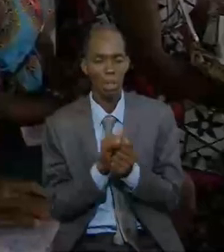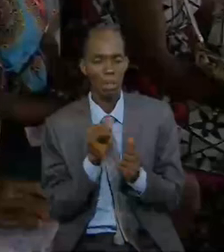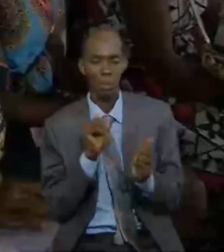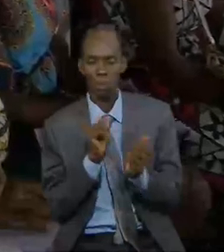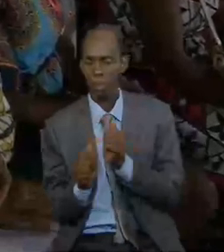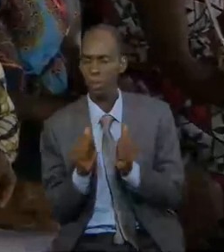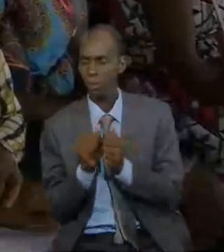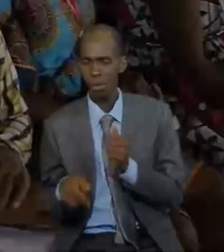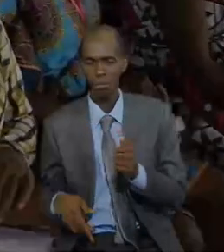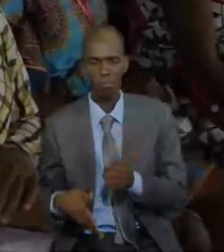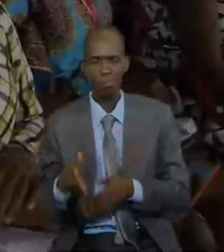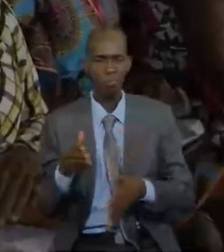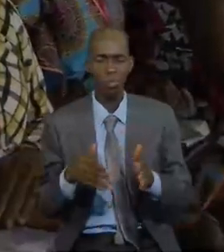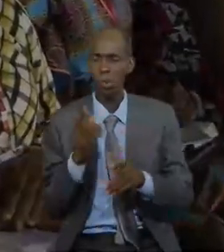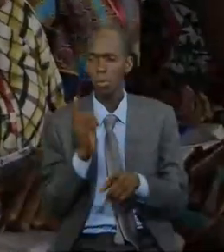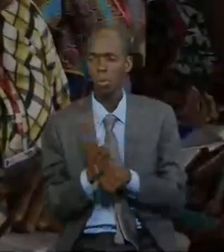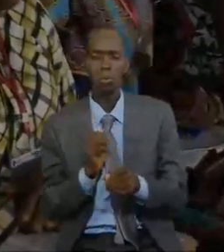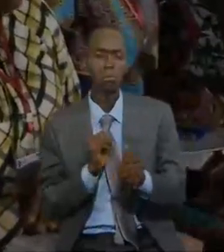ici